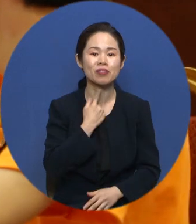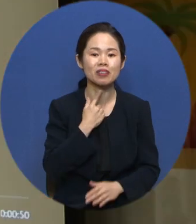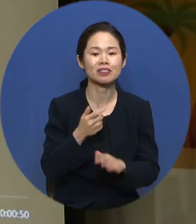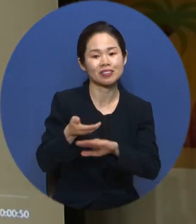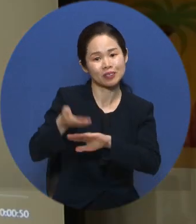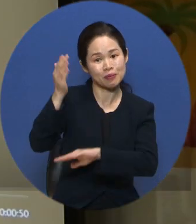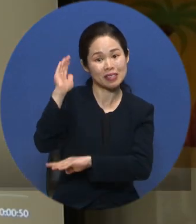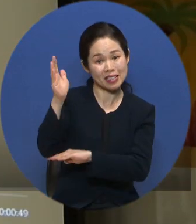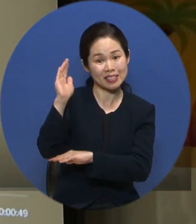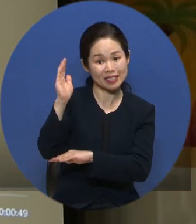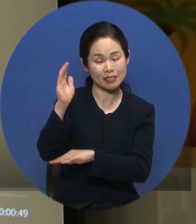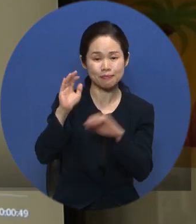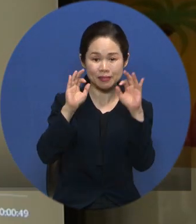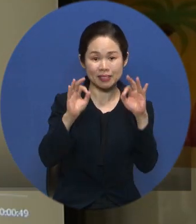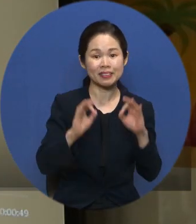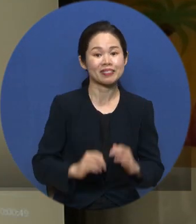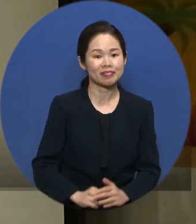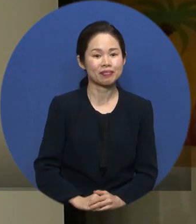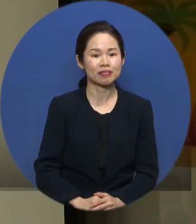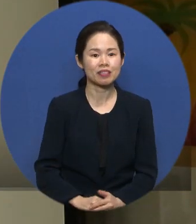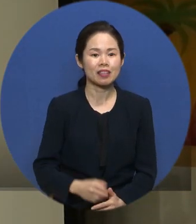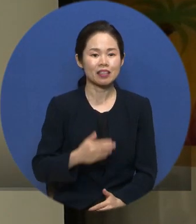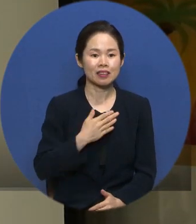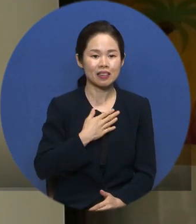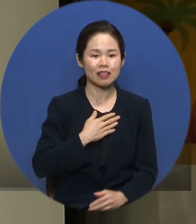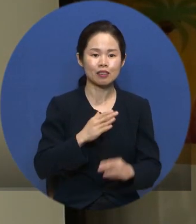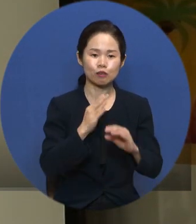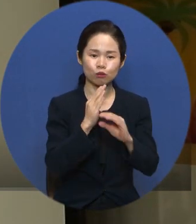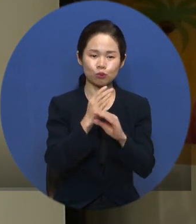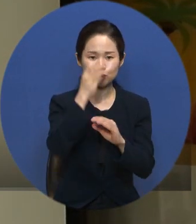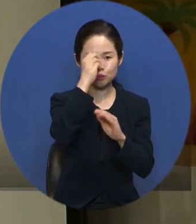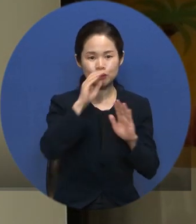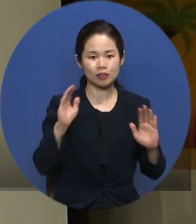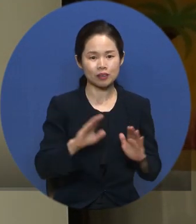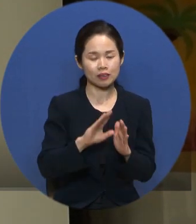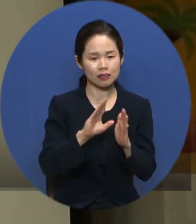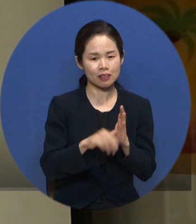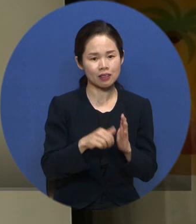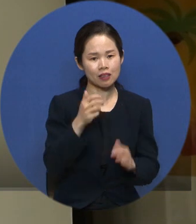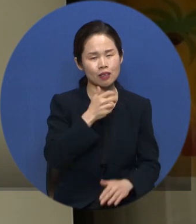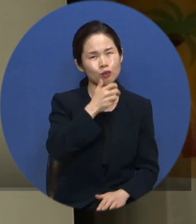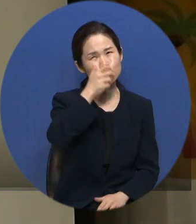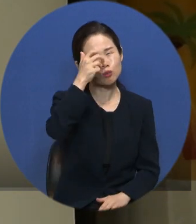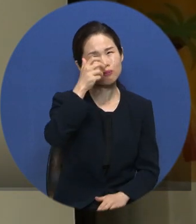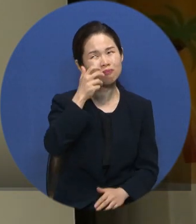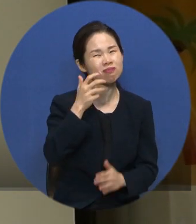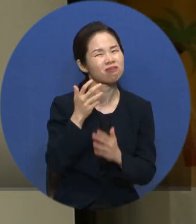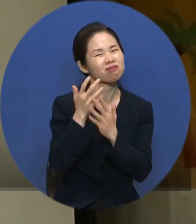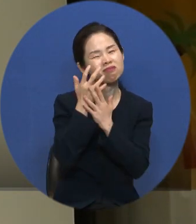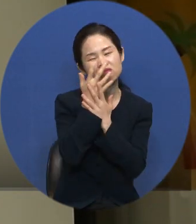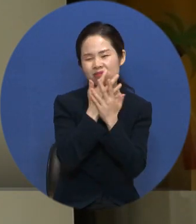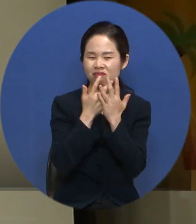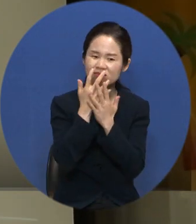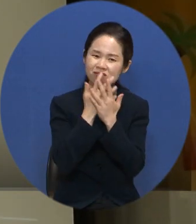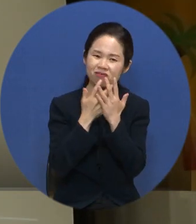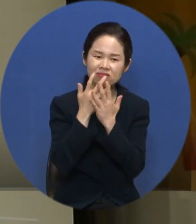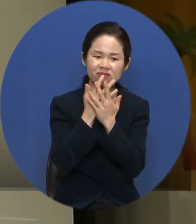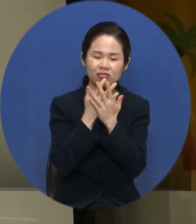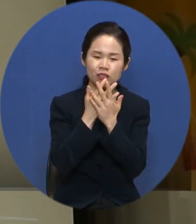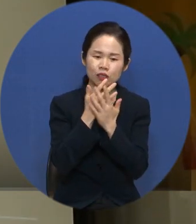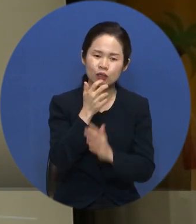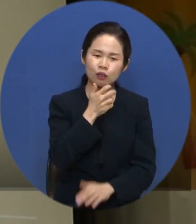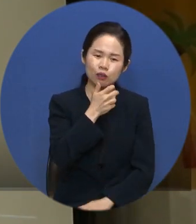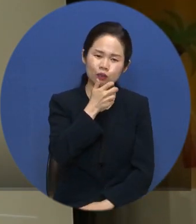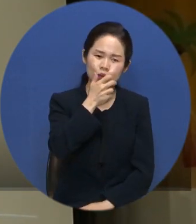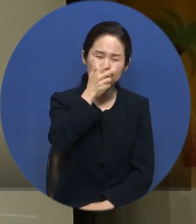가졌는데요. 제가 중고등학교 다닐 때 꿈하면 굉장히 막연하고 또 꿈을 꿔야